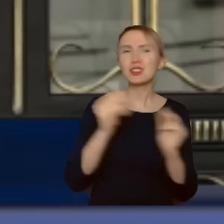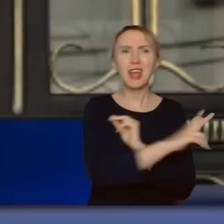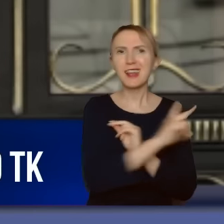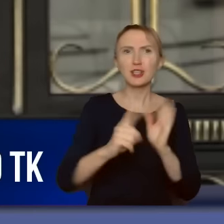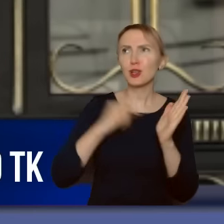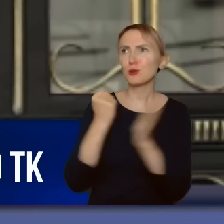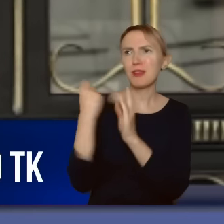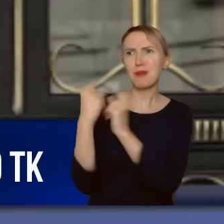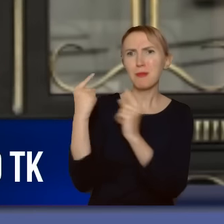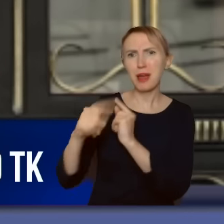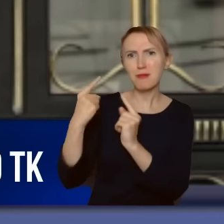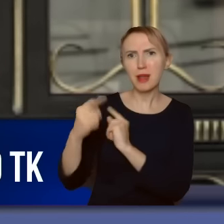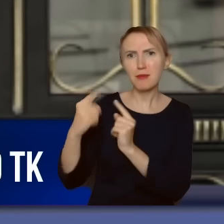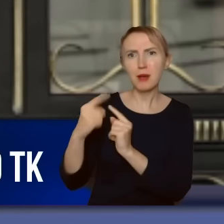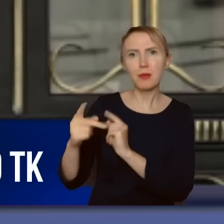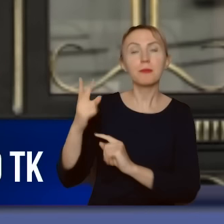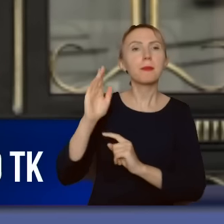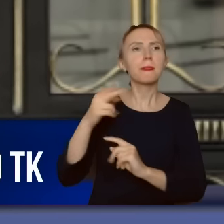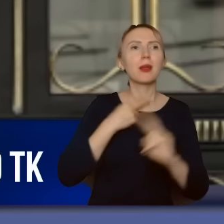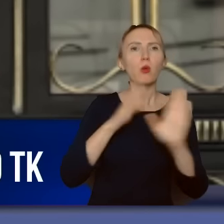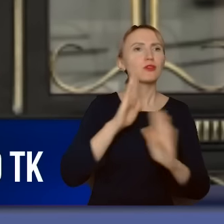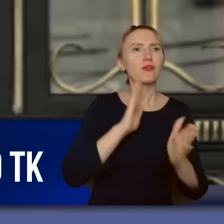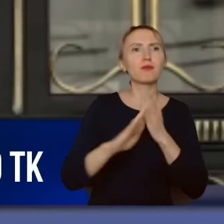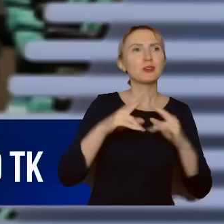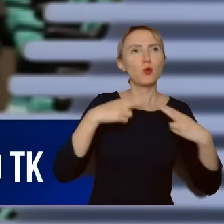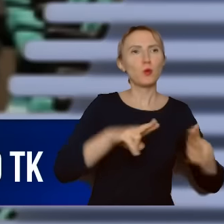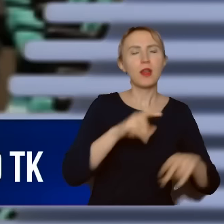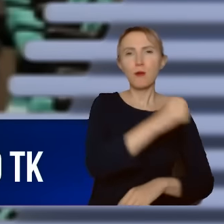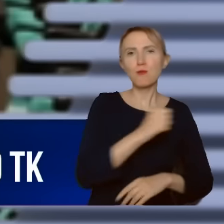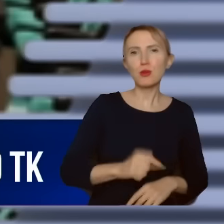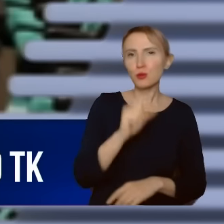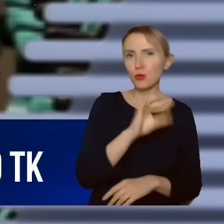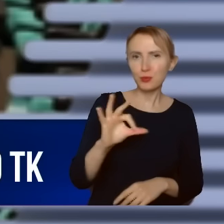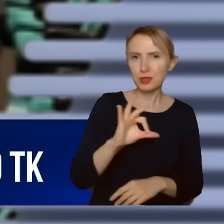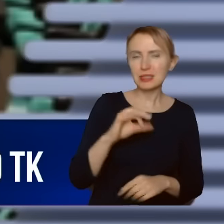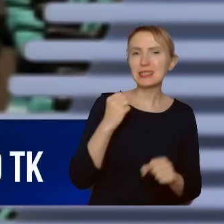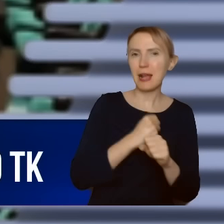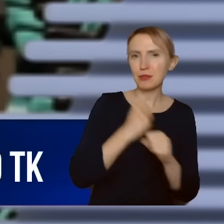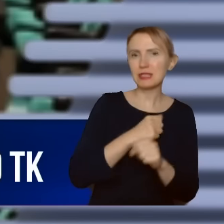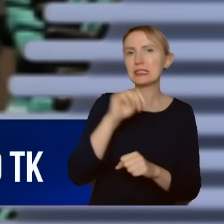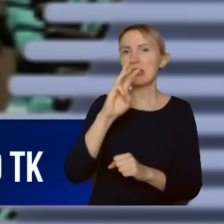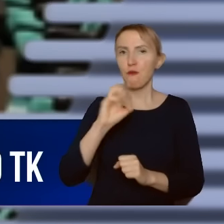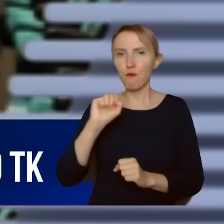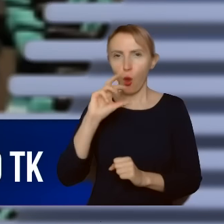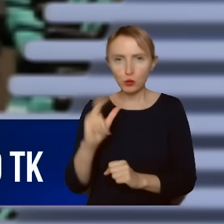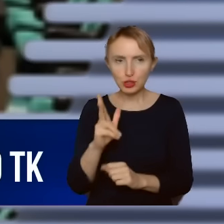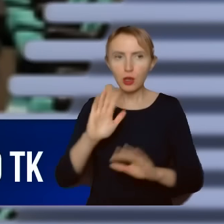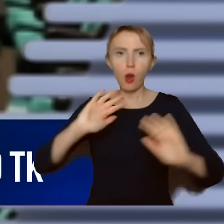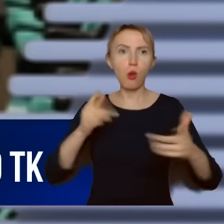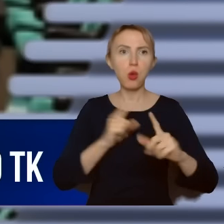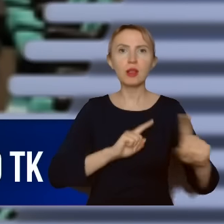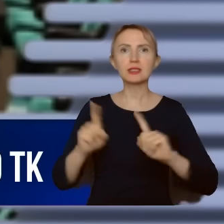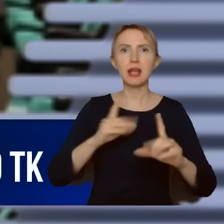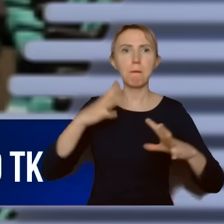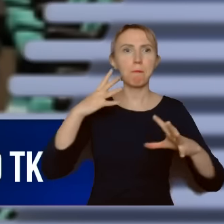tak jest, które będą głosowane bez udziału posłów Prawa i Sprawiedliwości, tak, Kamińskiego i Wąsika, to oznacza całkowity